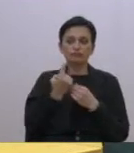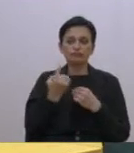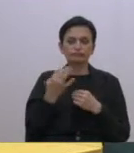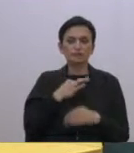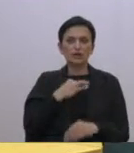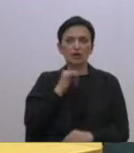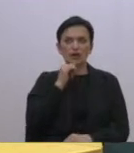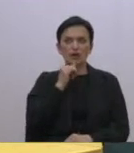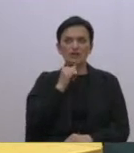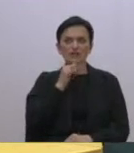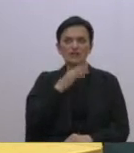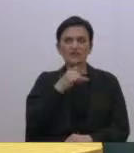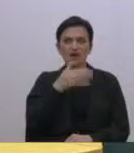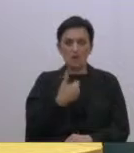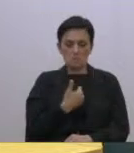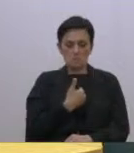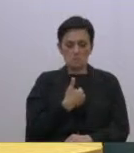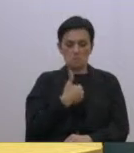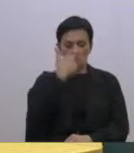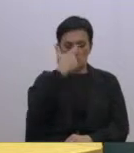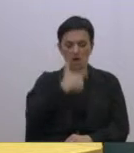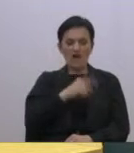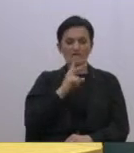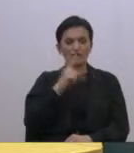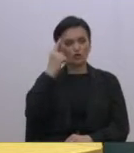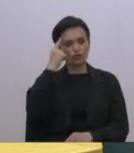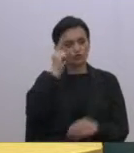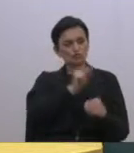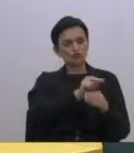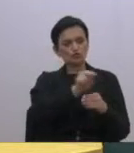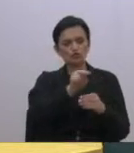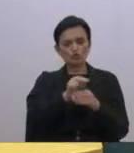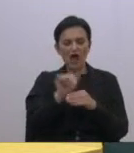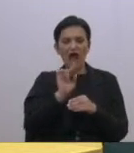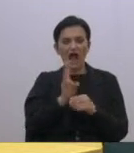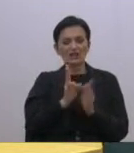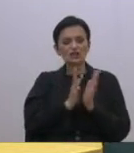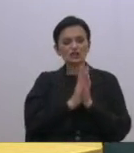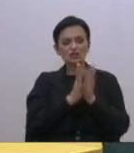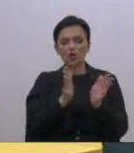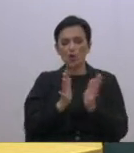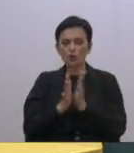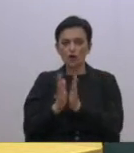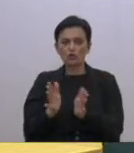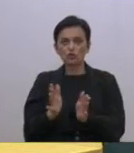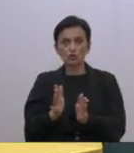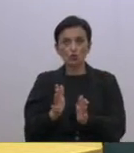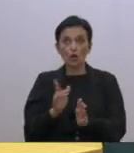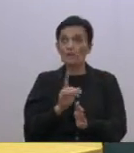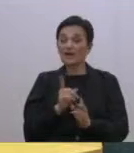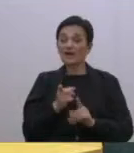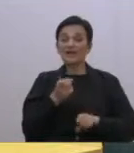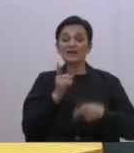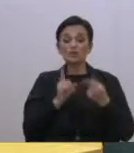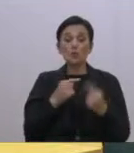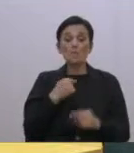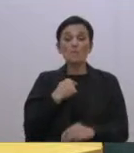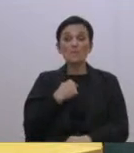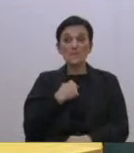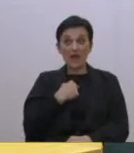მე ვინმეს ანჭკუას ვარიგებდი, ან შეურაცხყოფას ვაყენებდი, მაგრამ რეალურად მე მგონია,